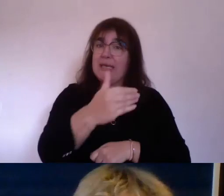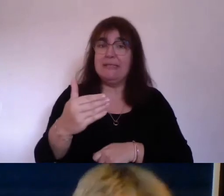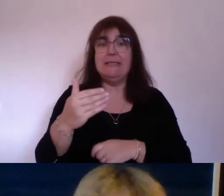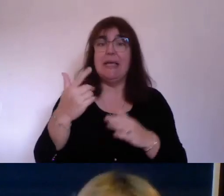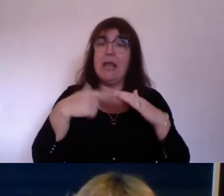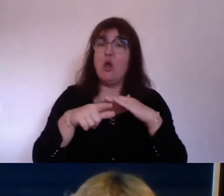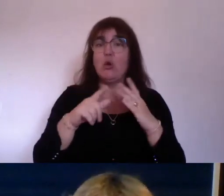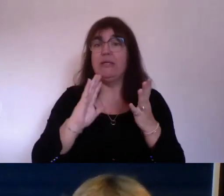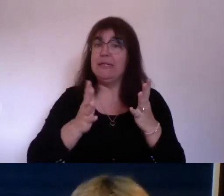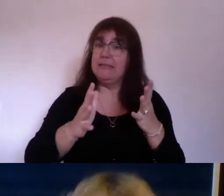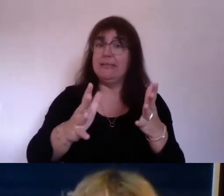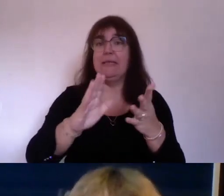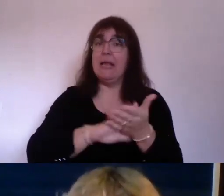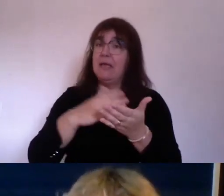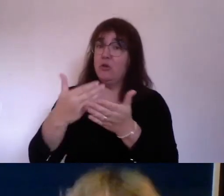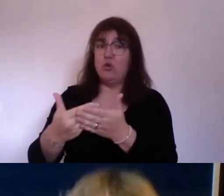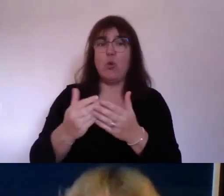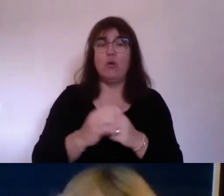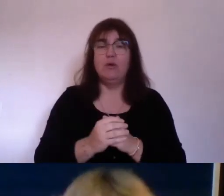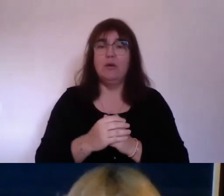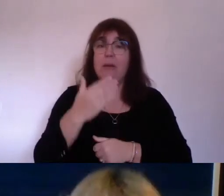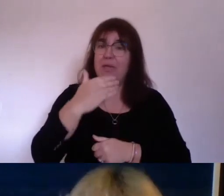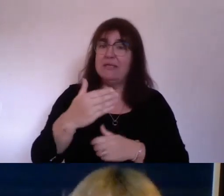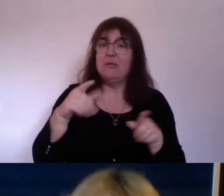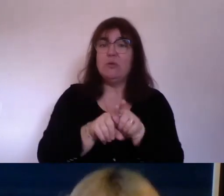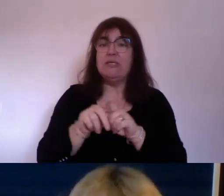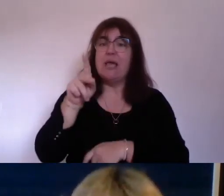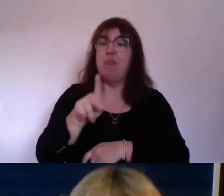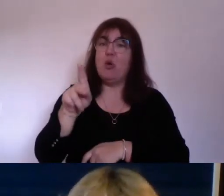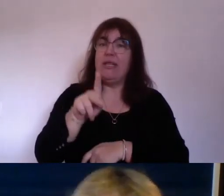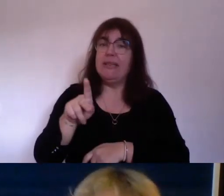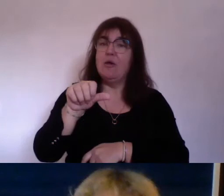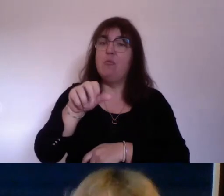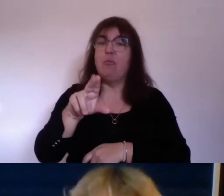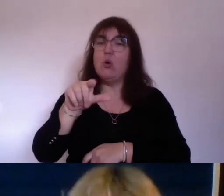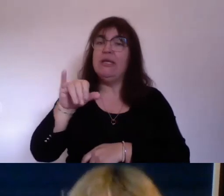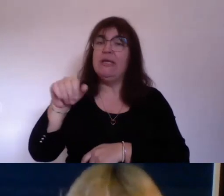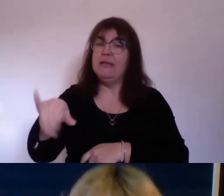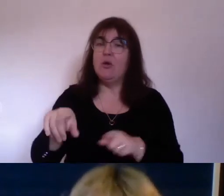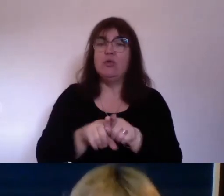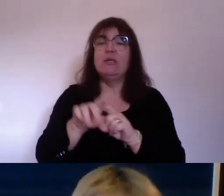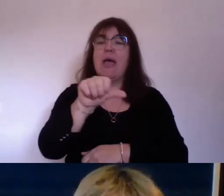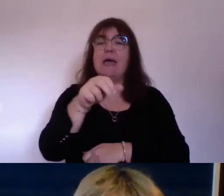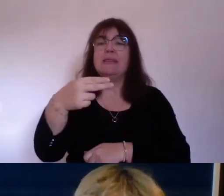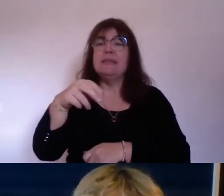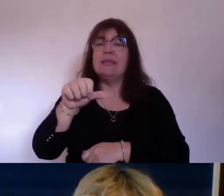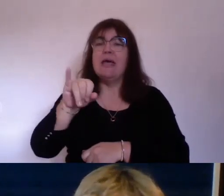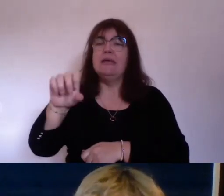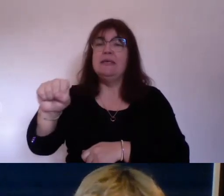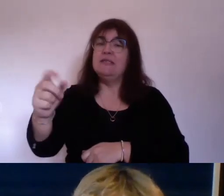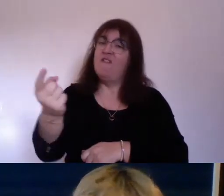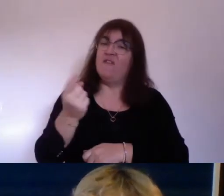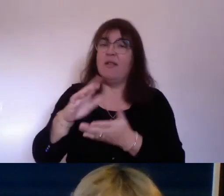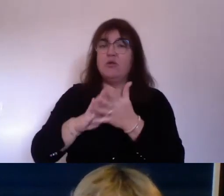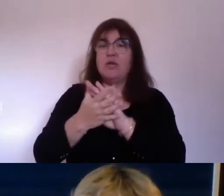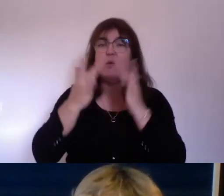traduction. Merci à Pauline qui a mené brillamment cette rencontre. Anaïs de Culture Hôpital. Merci à